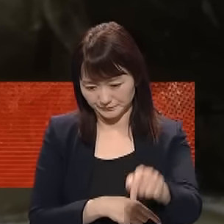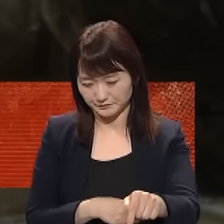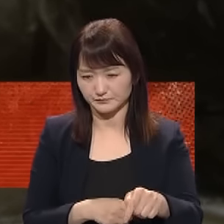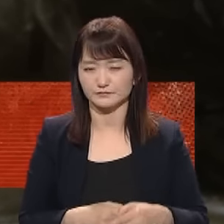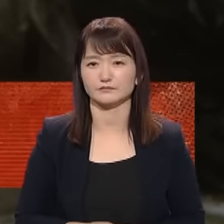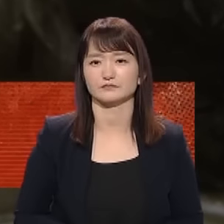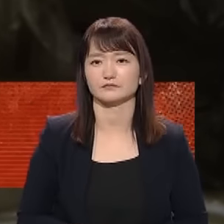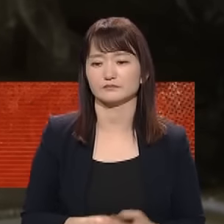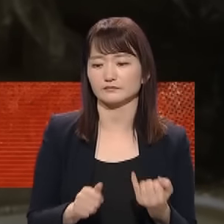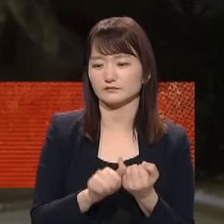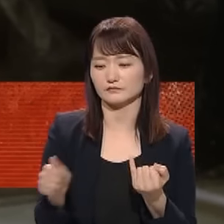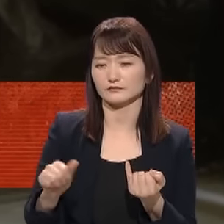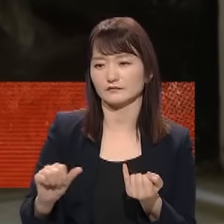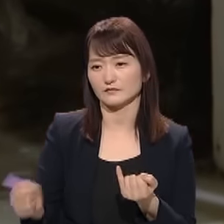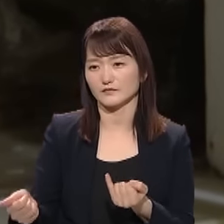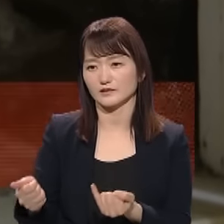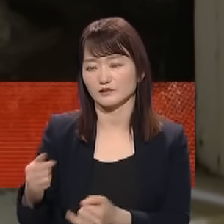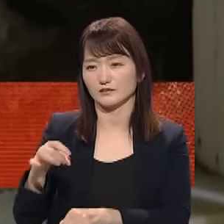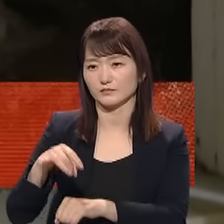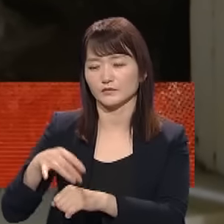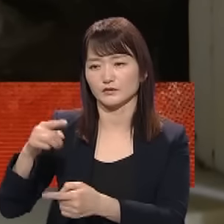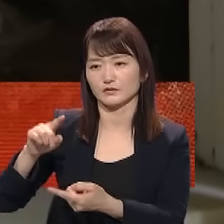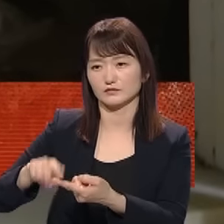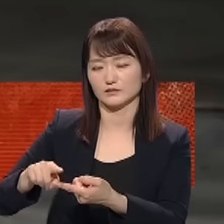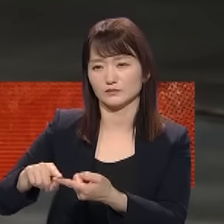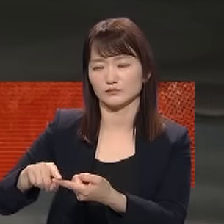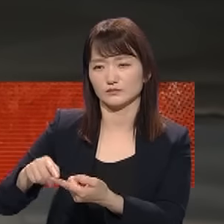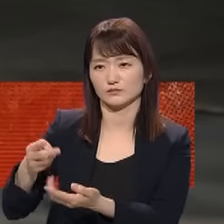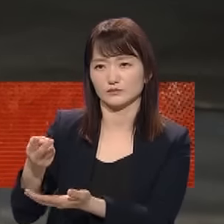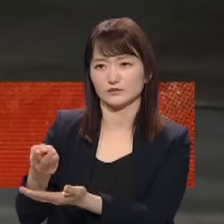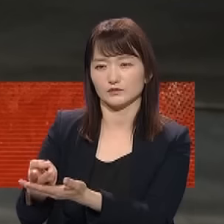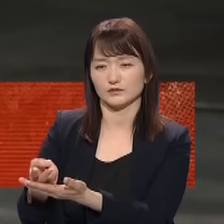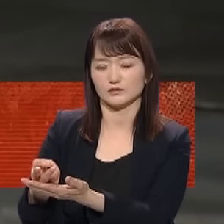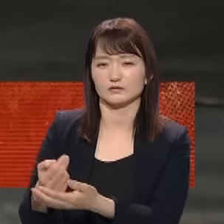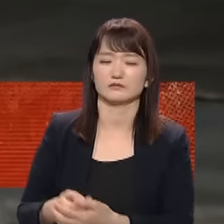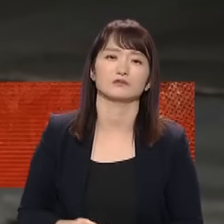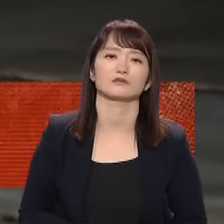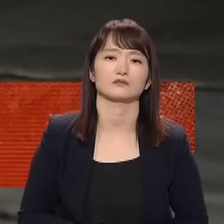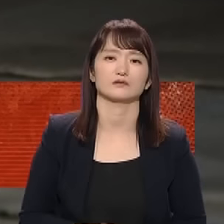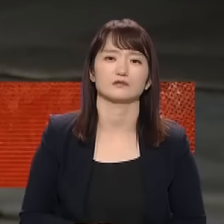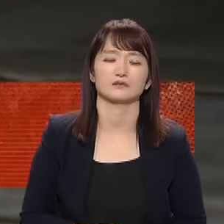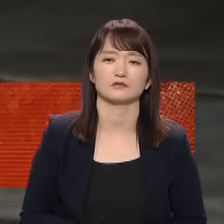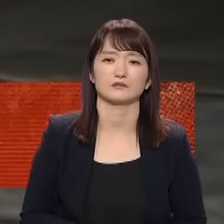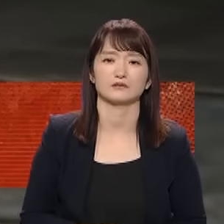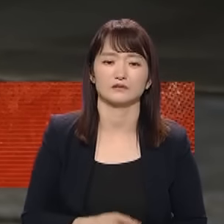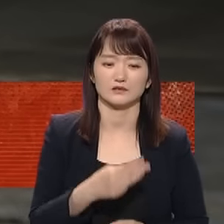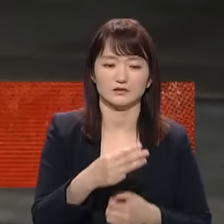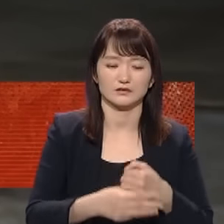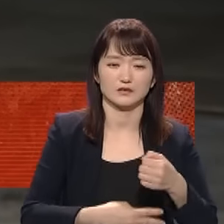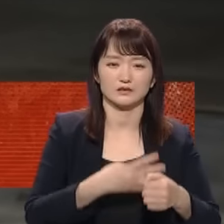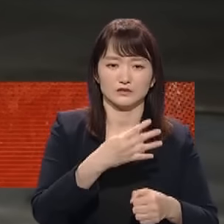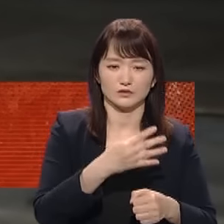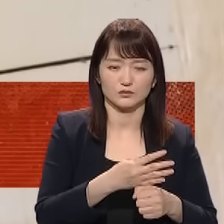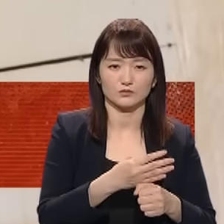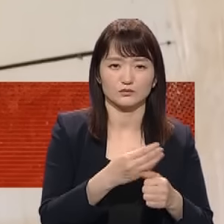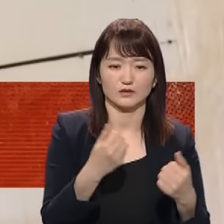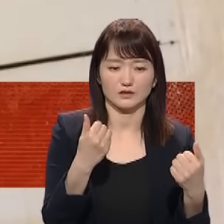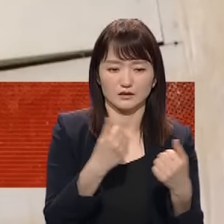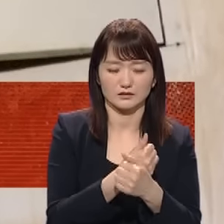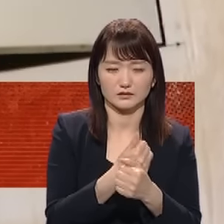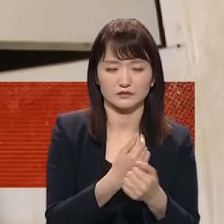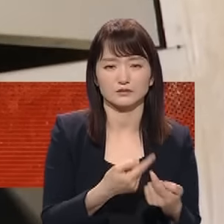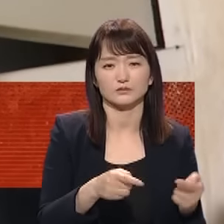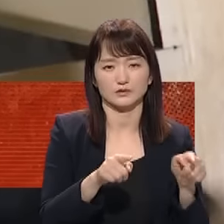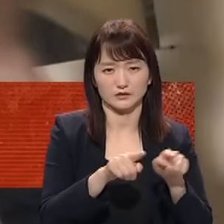이 남편하고는 4년 동안 동거가 이루어졌다고 합니다. 자, 영 변호사님, 하루아침에 아빠가 없어졌고 네. 어떤 아저씨가 들어와서